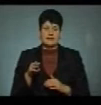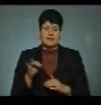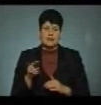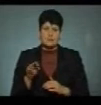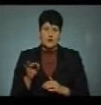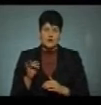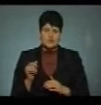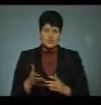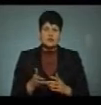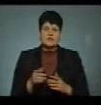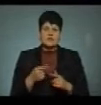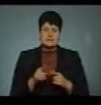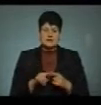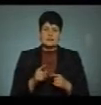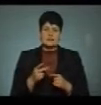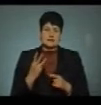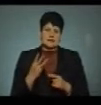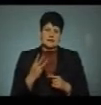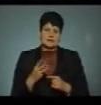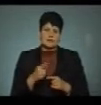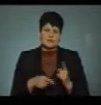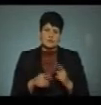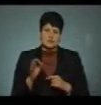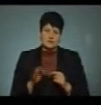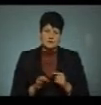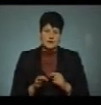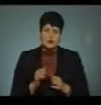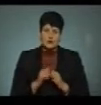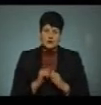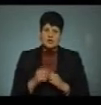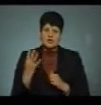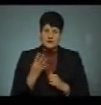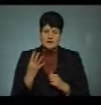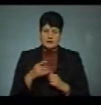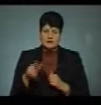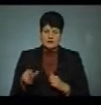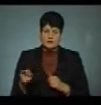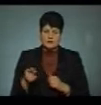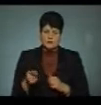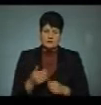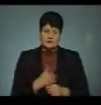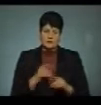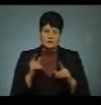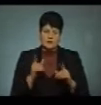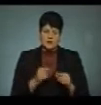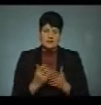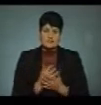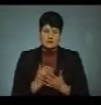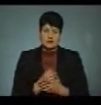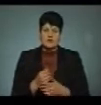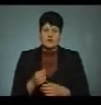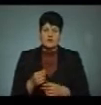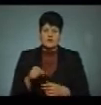результатів опитування – 3,5%. Кожен четвертий мешканець Тернополя збирається їхати на заробітки в цьому році. Це дуже